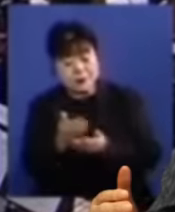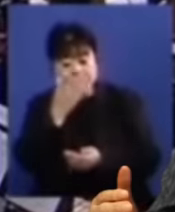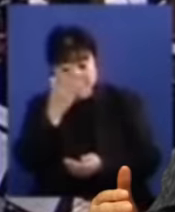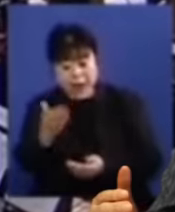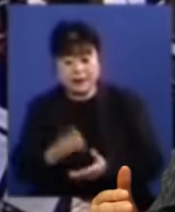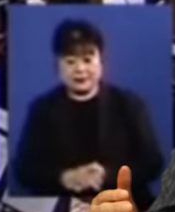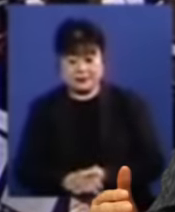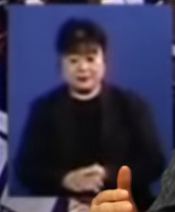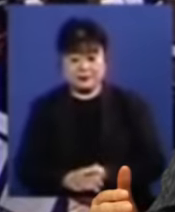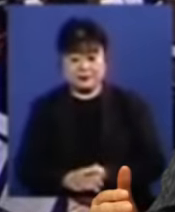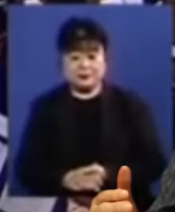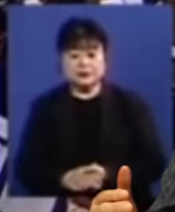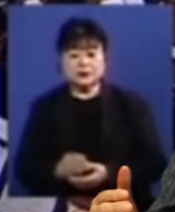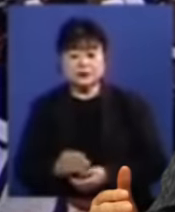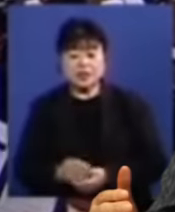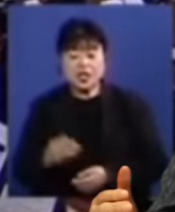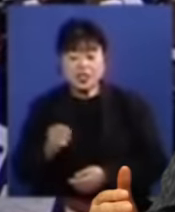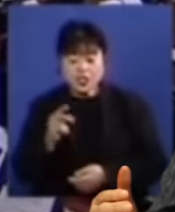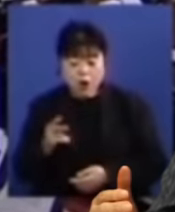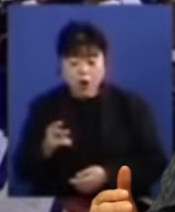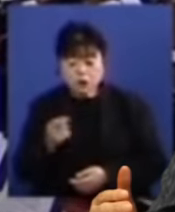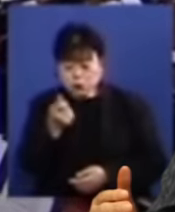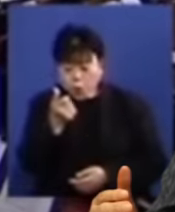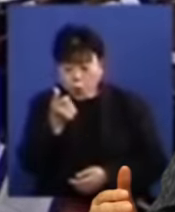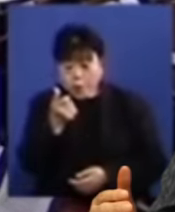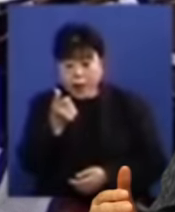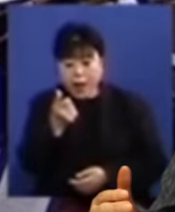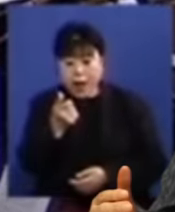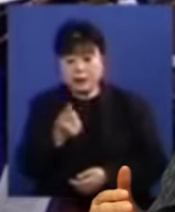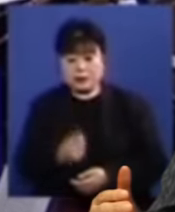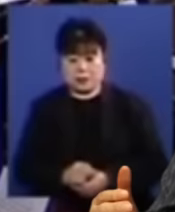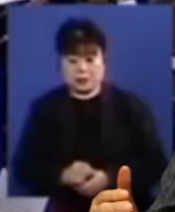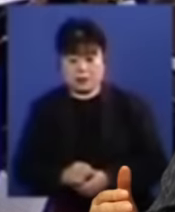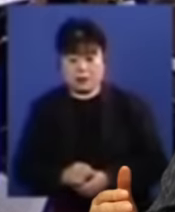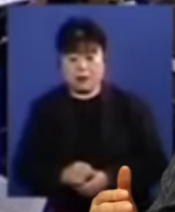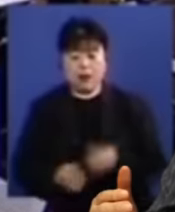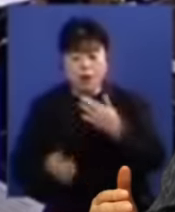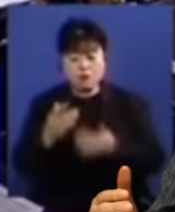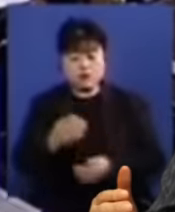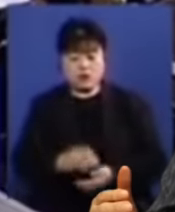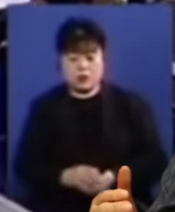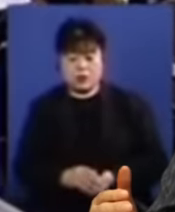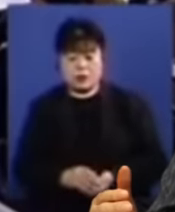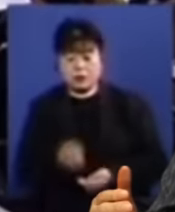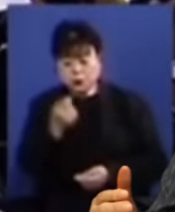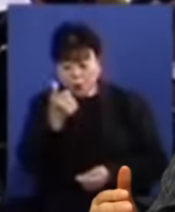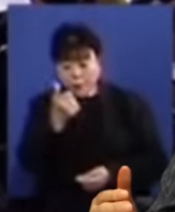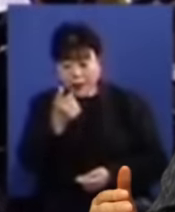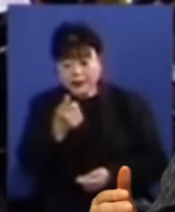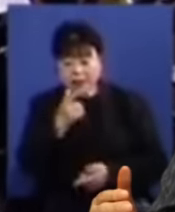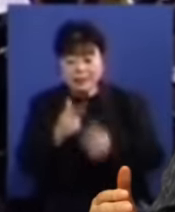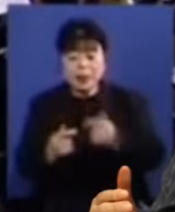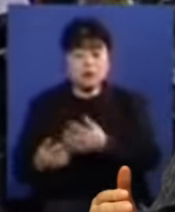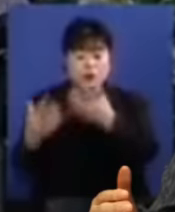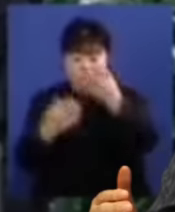지체로 되어 큰 것을 자랑하도다. 보라 얼마나 작은 불이 얼마나 많은 나무를 태우는가. 배